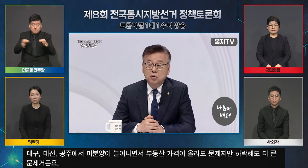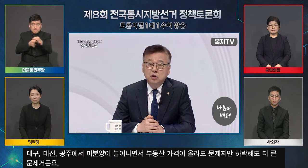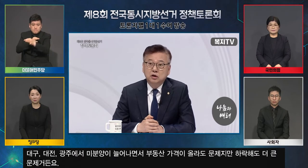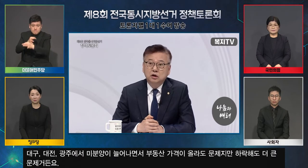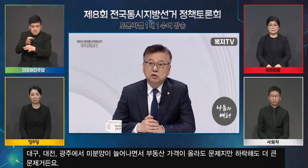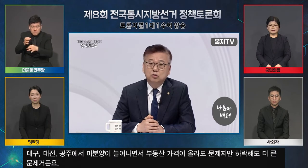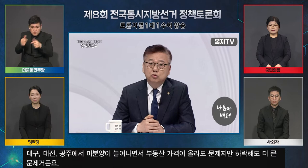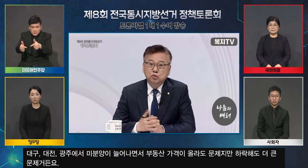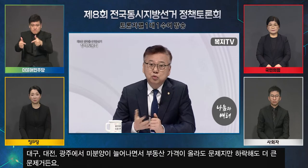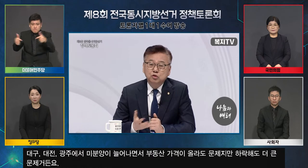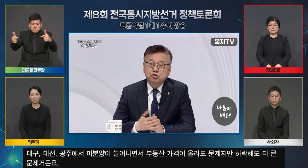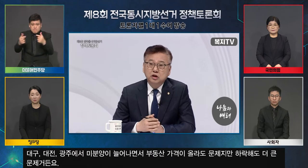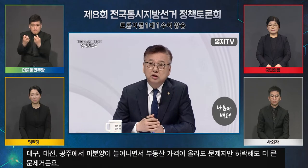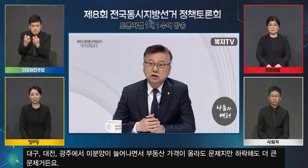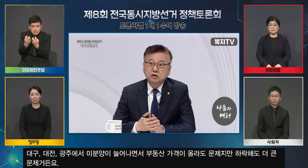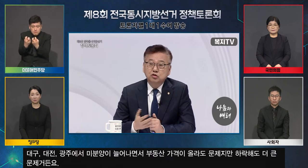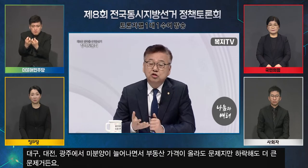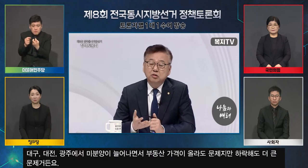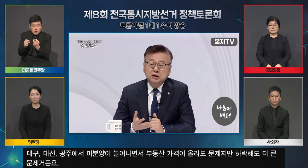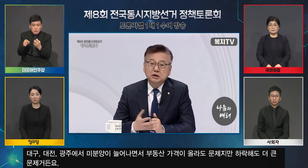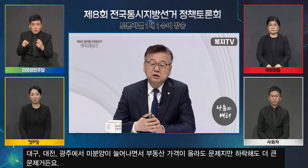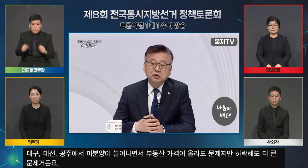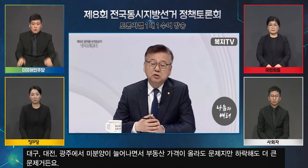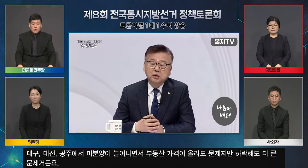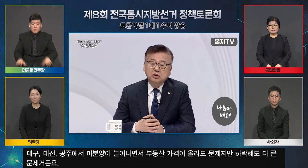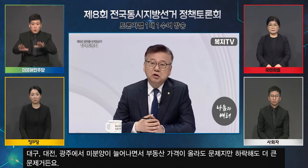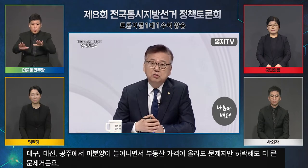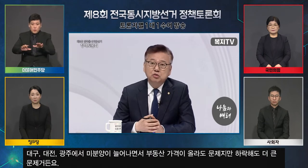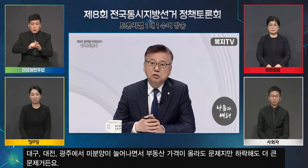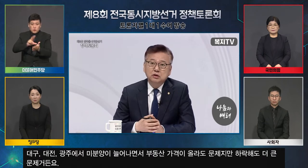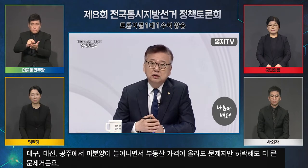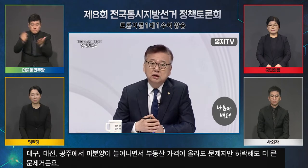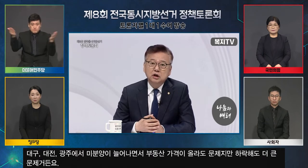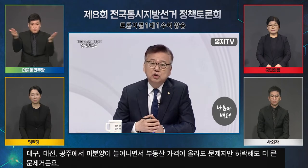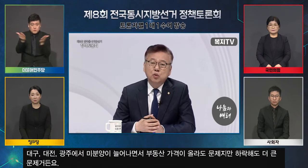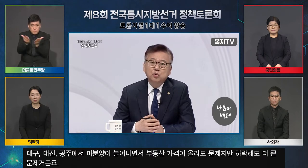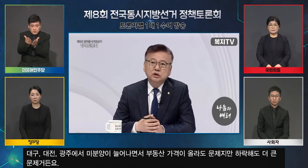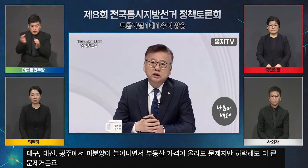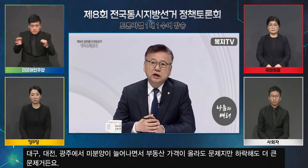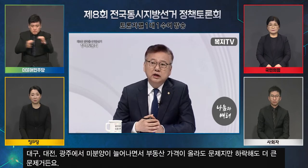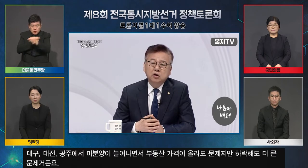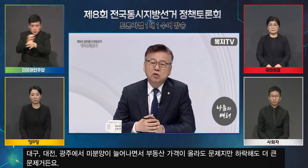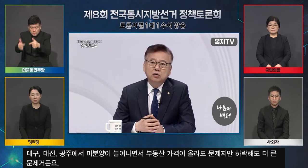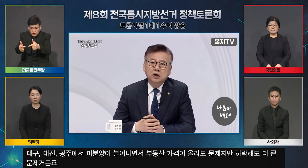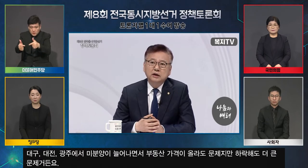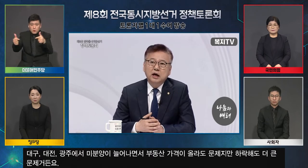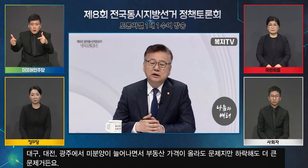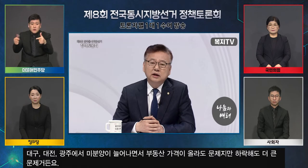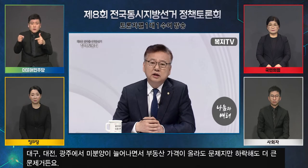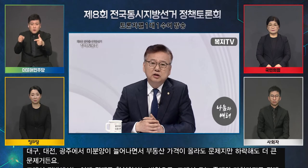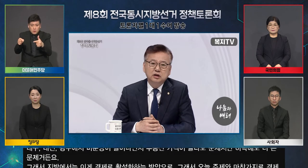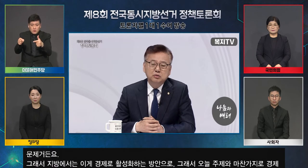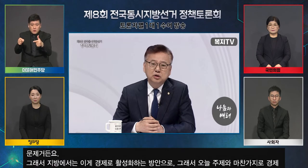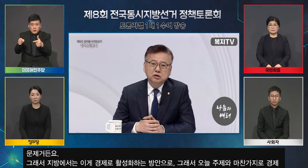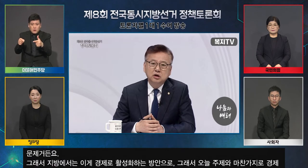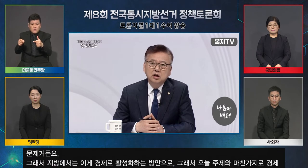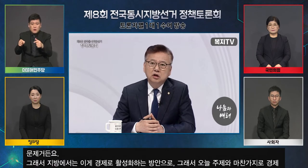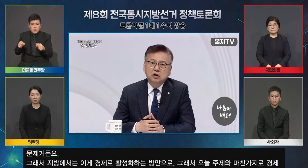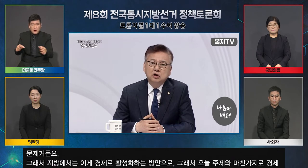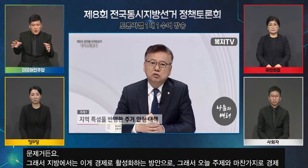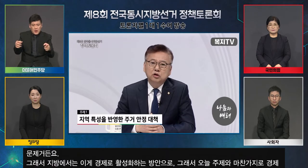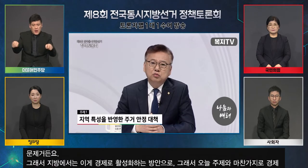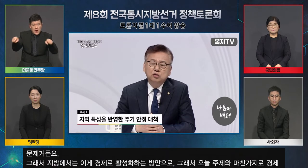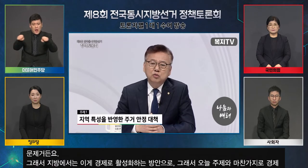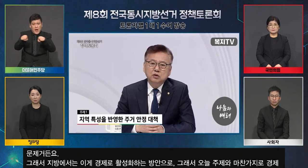방안으로 그래서 오늘 주제와 마찬가지로 경제 활성화하는 부분들을 동시에 엮어서 하지 않게 되게 되면